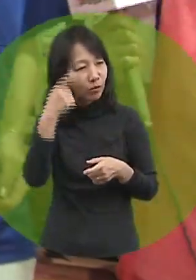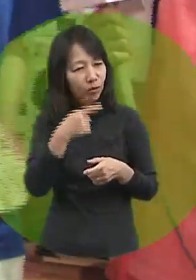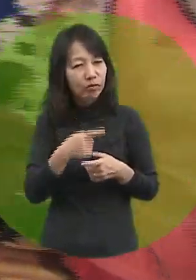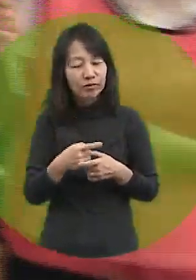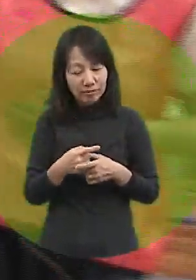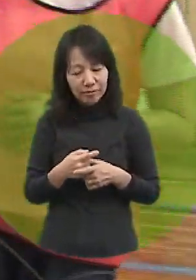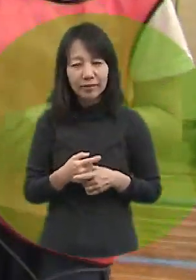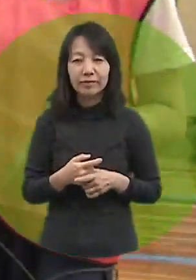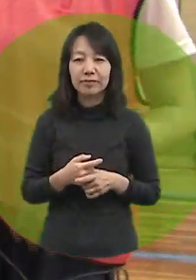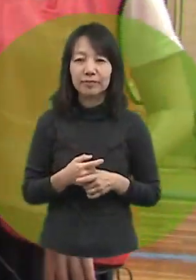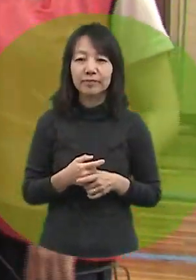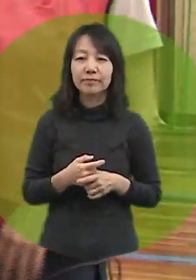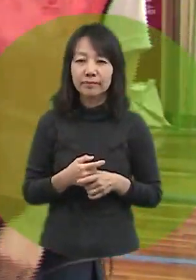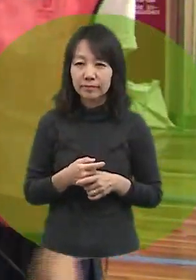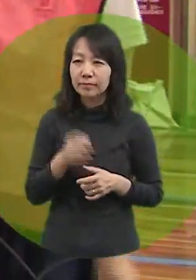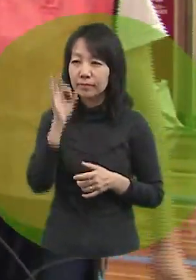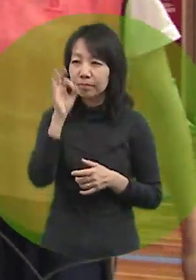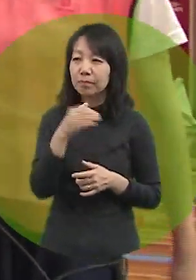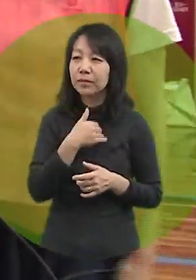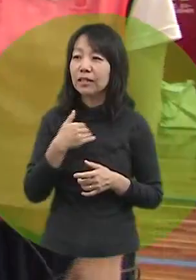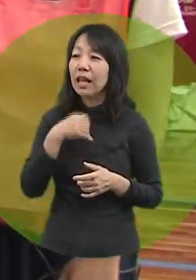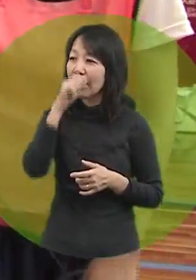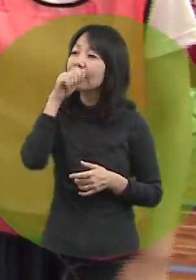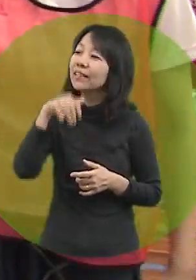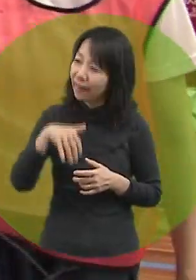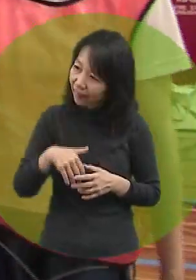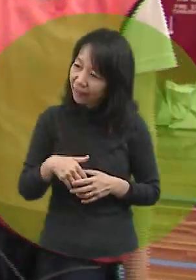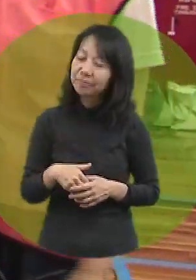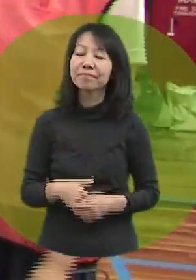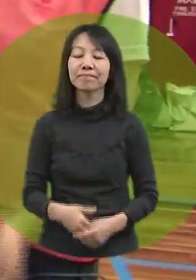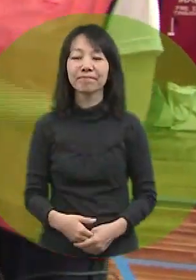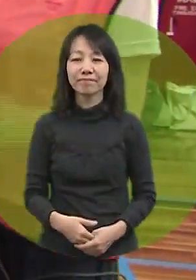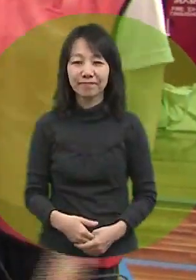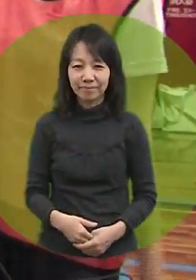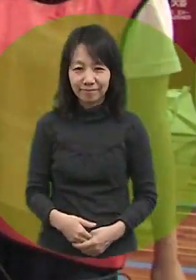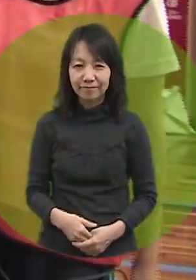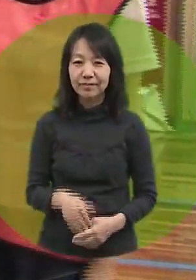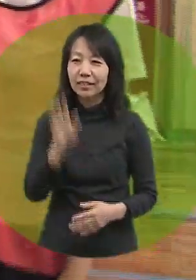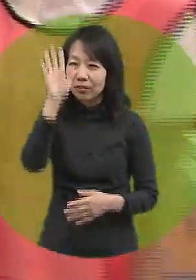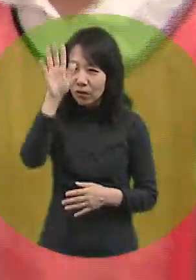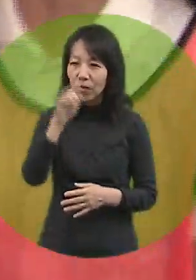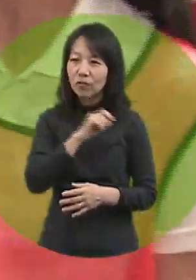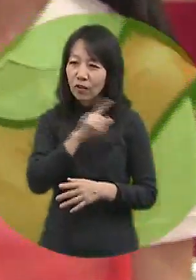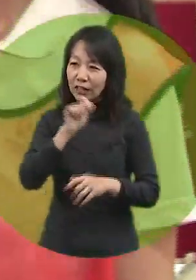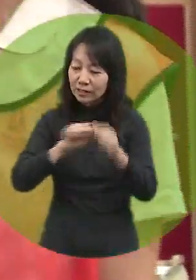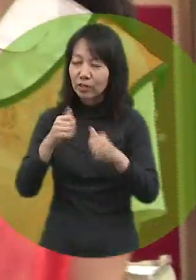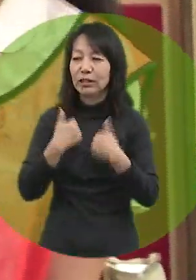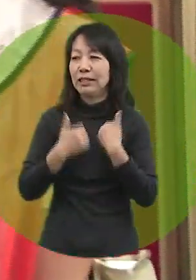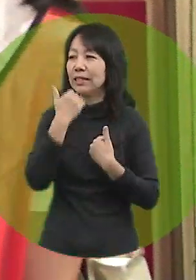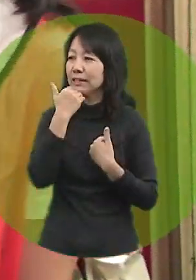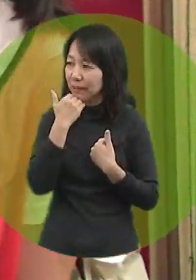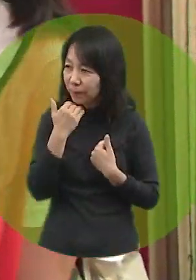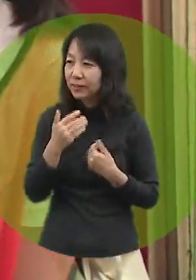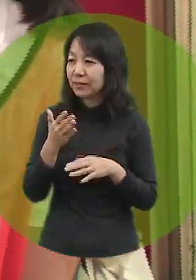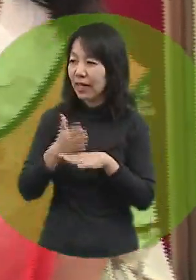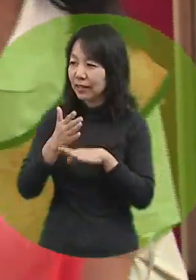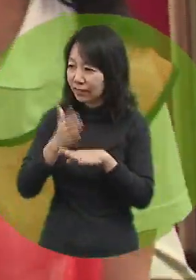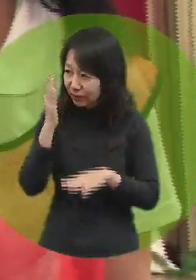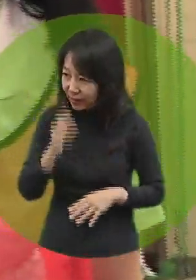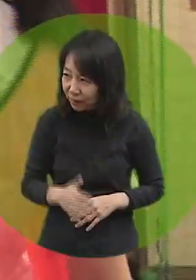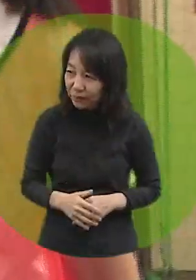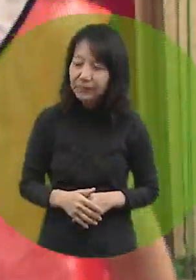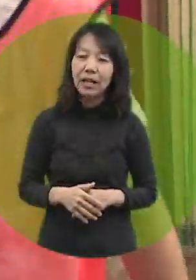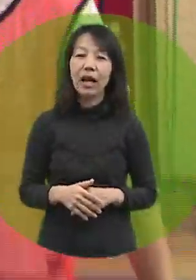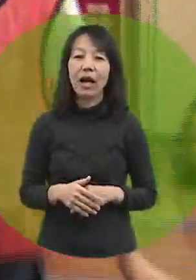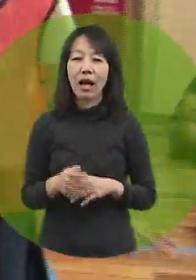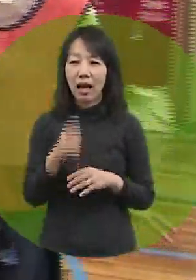ね。見れたらいいね。じゃあこれ今後の活躍も期待してます。はい、ありがとうございました。 リレー